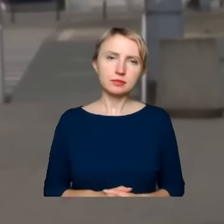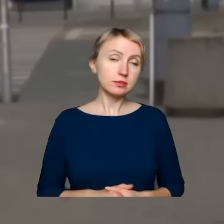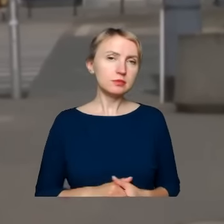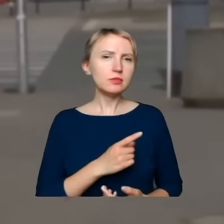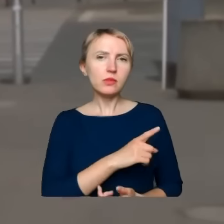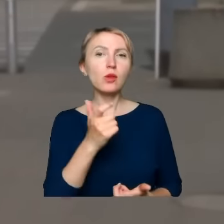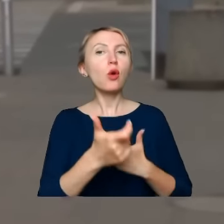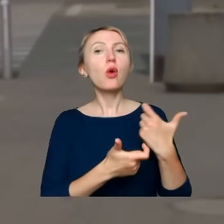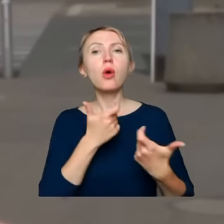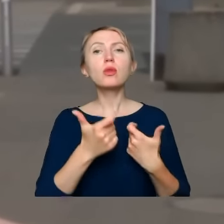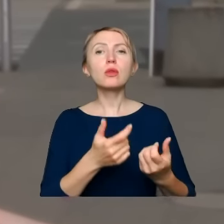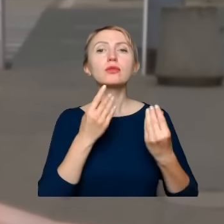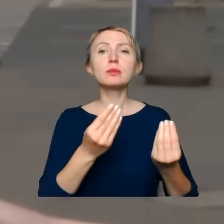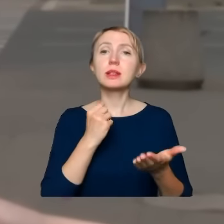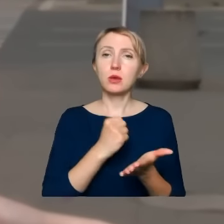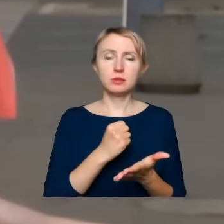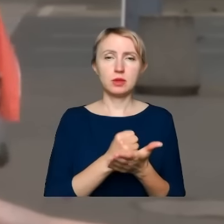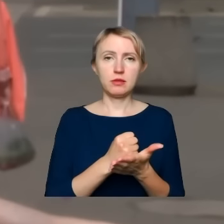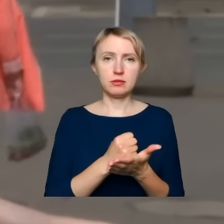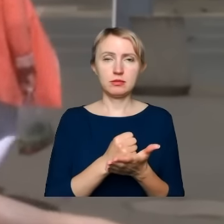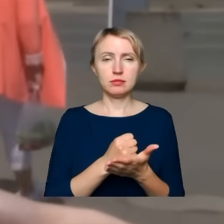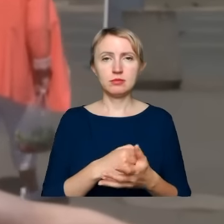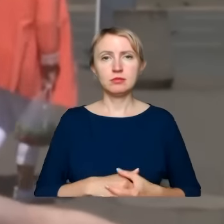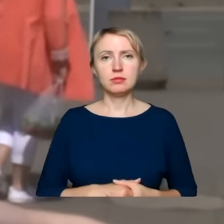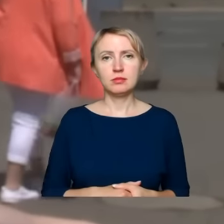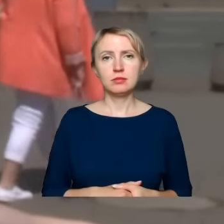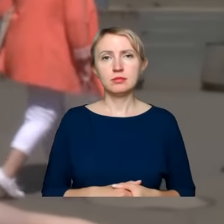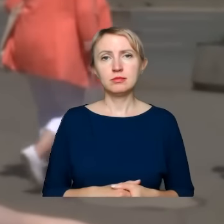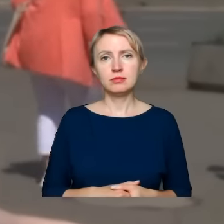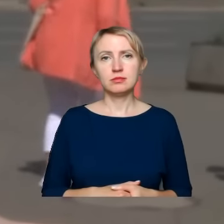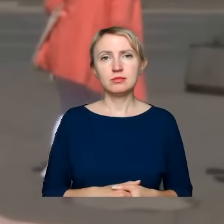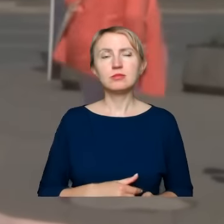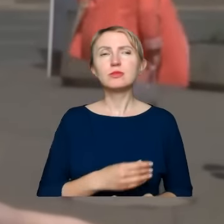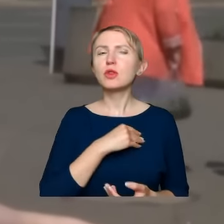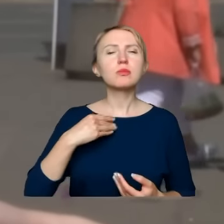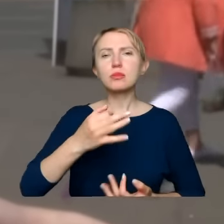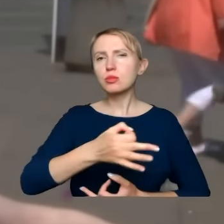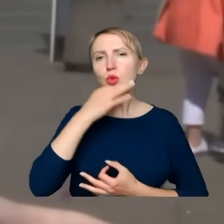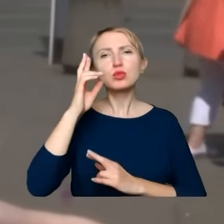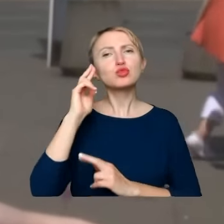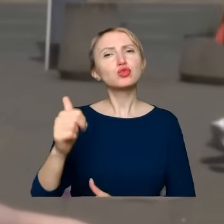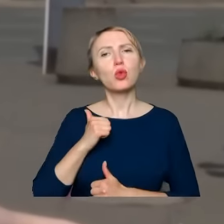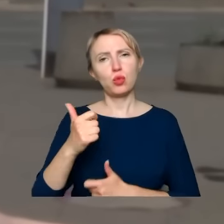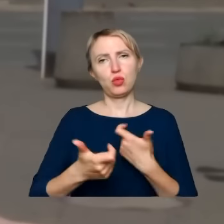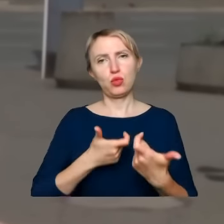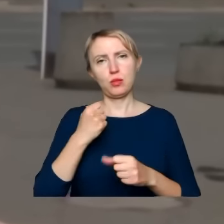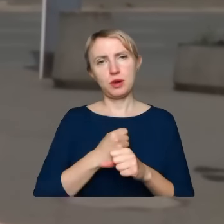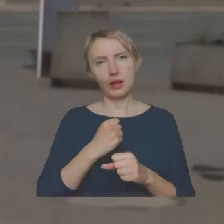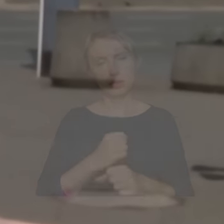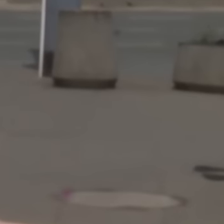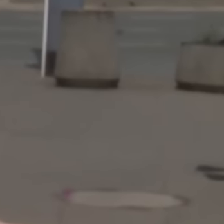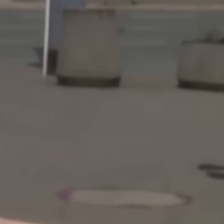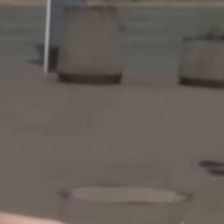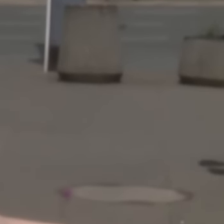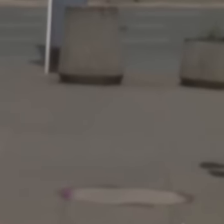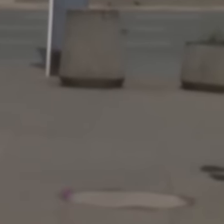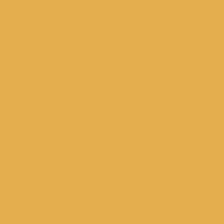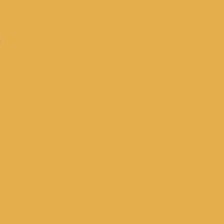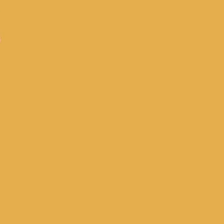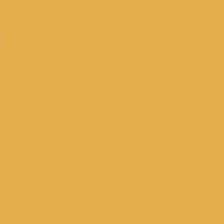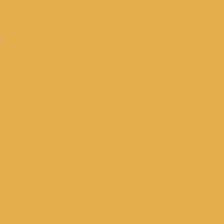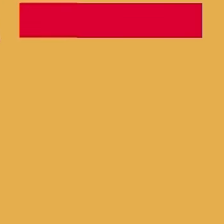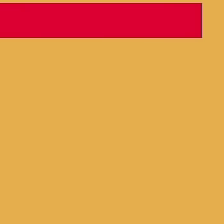to wspaniała rzecz. Nie ma takiej rzeczy chyba u nas w Polsce, jak ci nasi żołnierze robią. Aby tak dalej. Aby nas